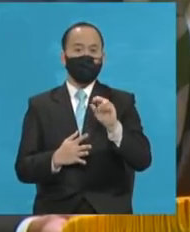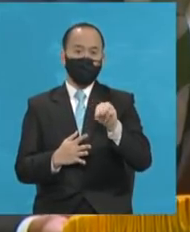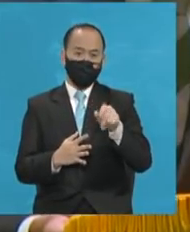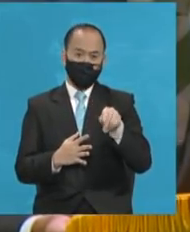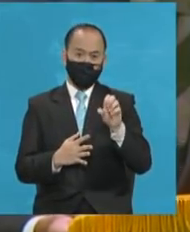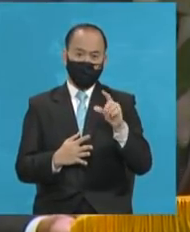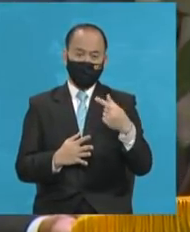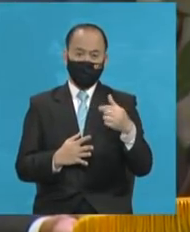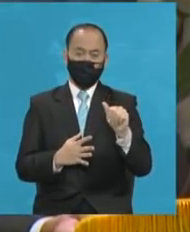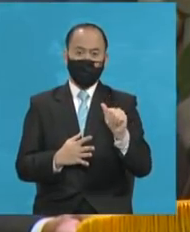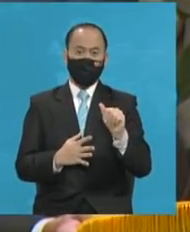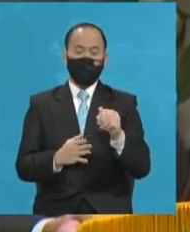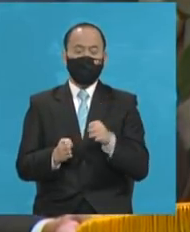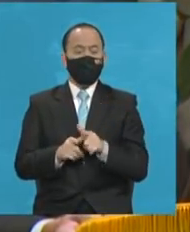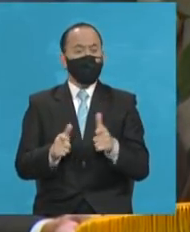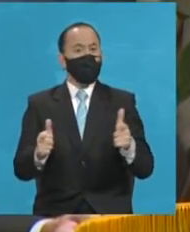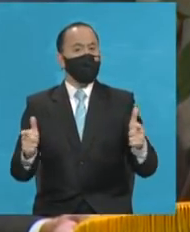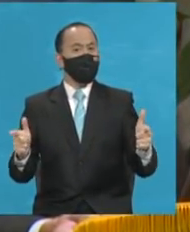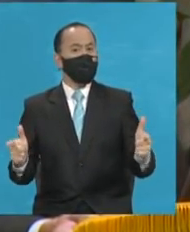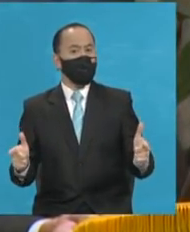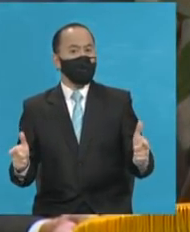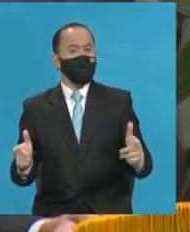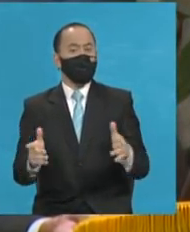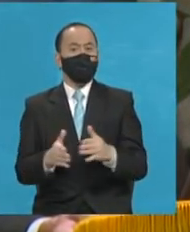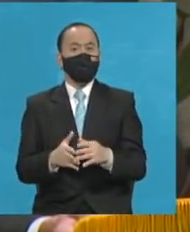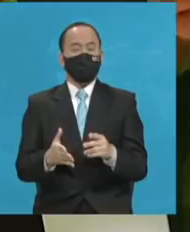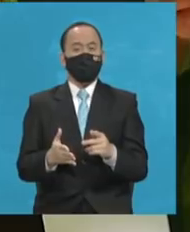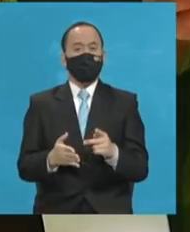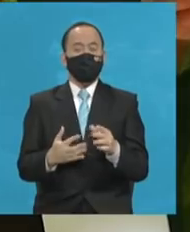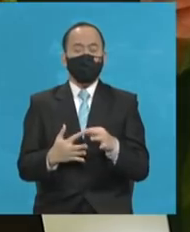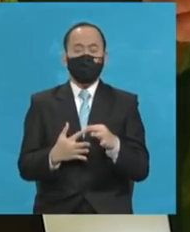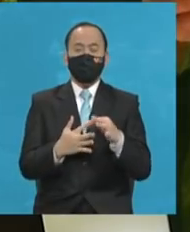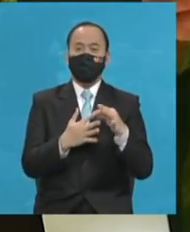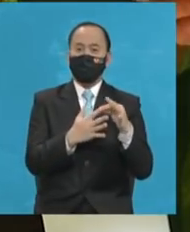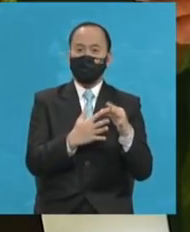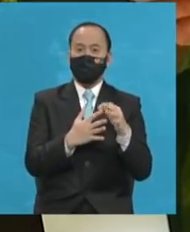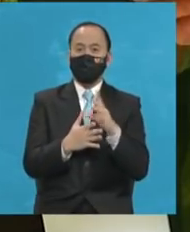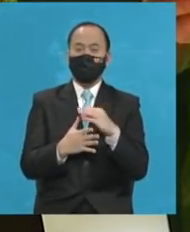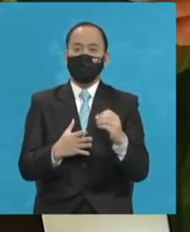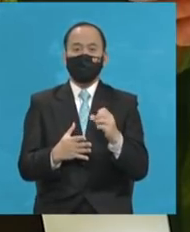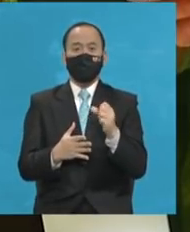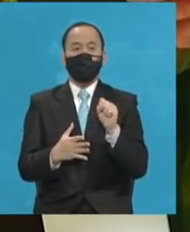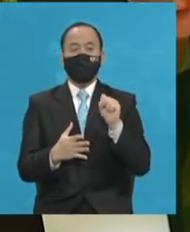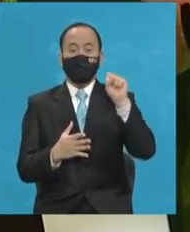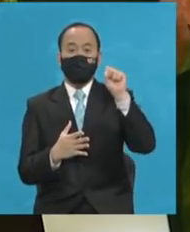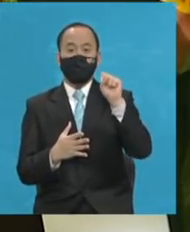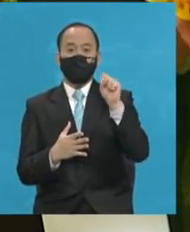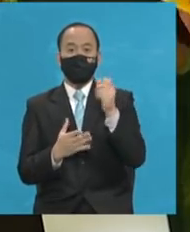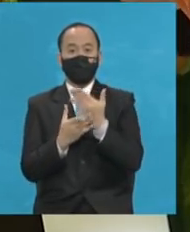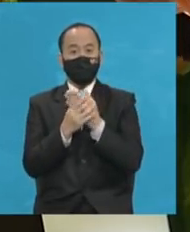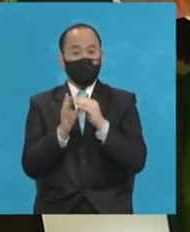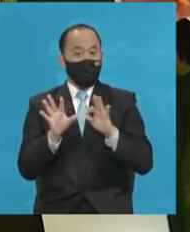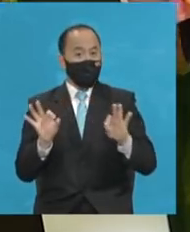akan dapat memperluas kan lagi khususnya dengan Sabah dan